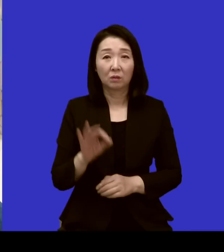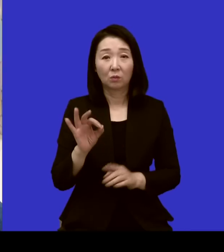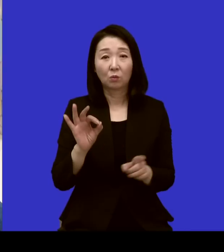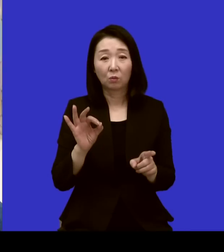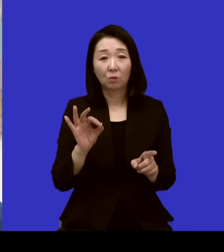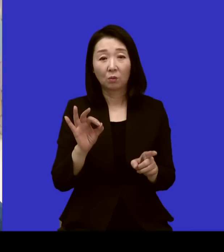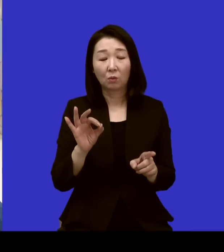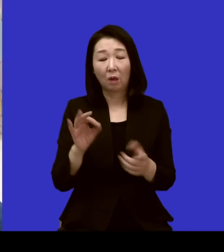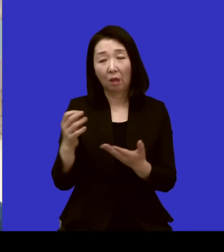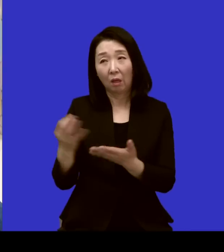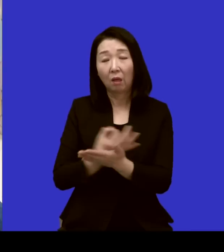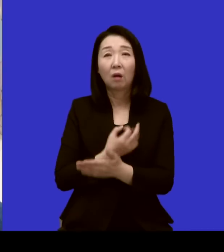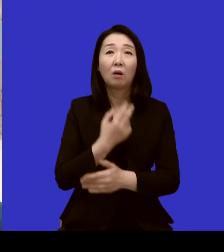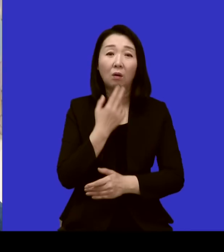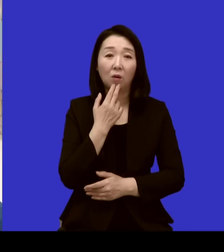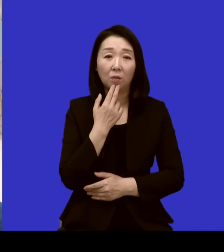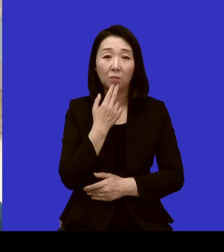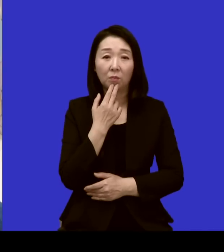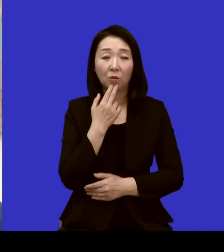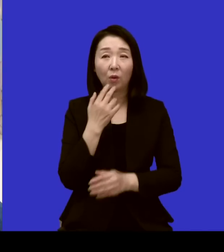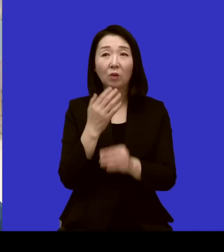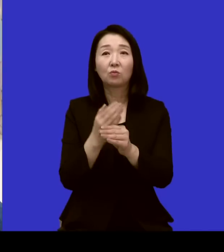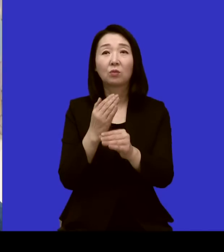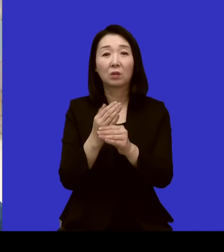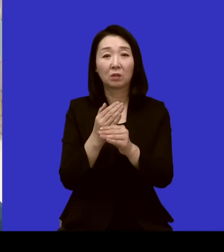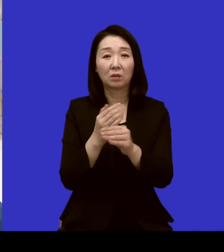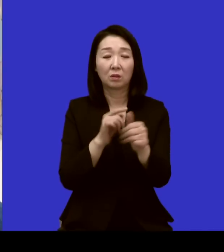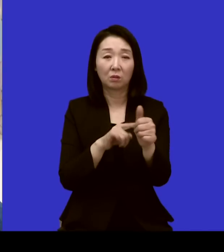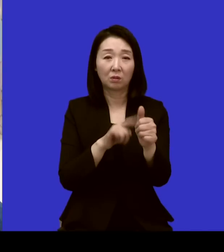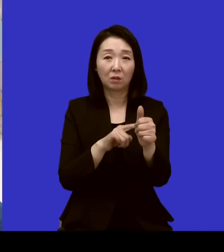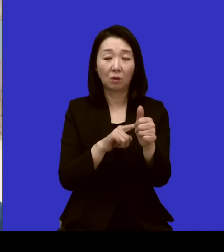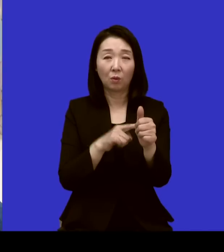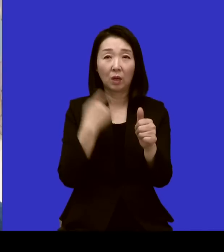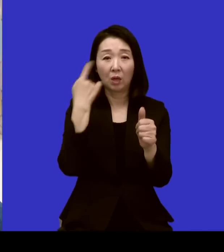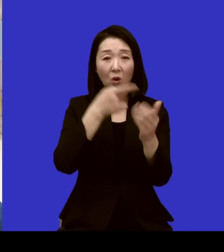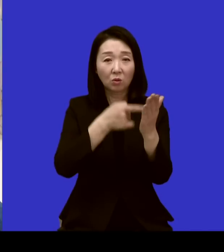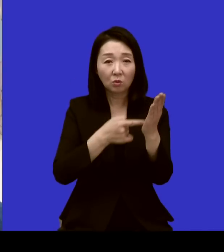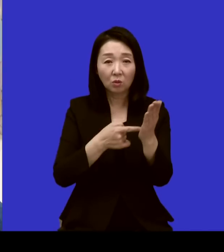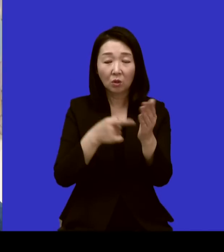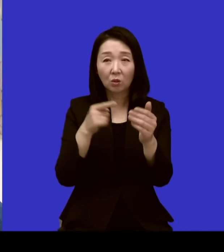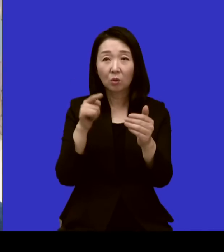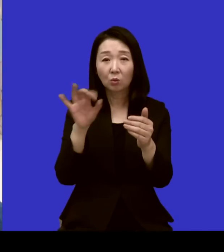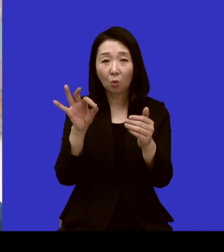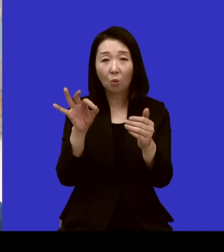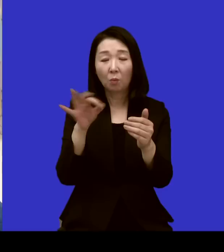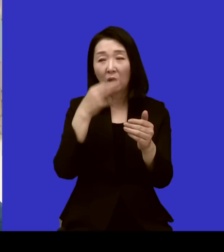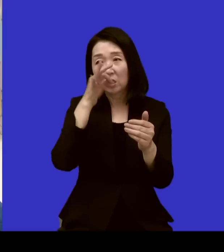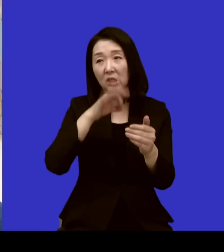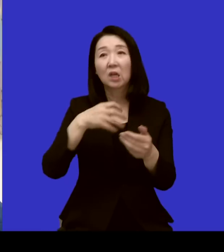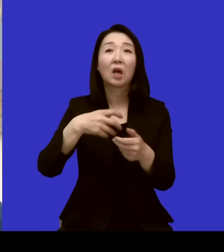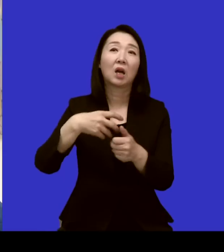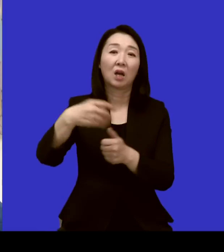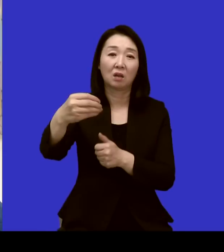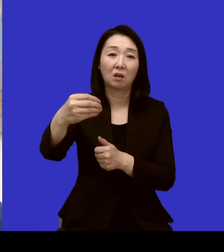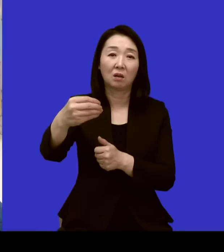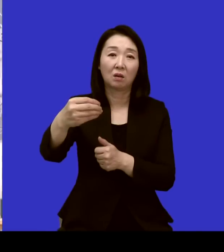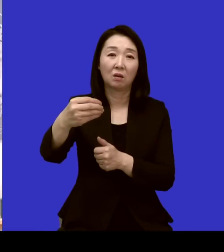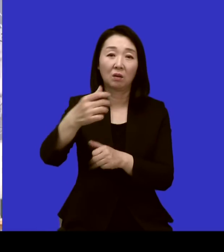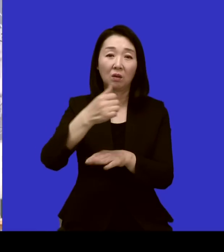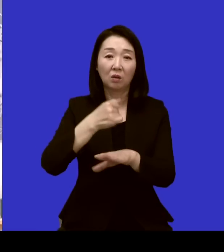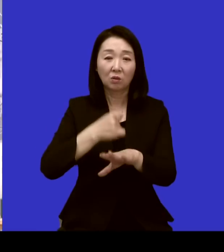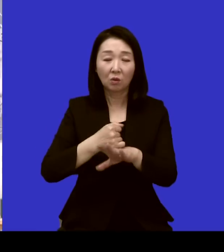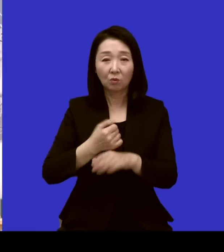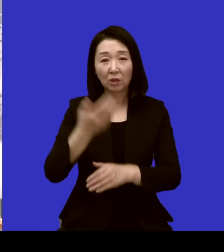아이들의 수중에 들어오지도 않고. 어머. 다 그 중간에 착취당하고. 그 친구가 이제 성형수술 시켜준 비용으로 이자를 뗀다라는 명분으로. 그러니까